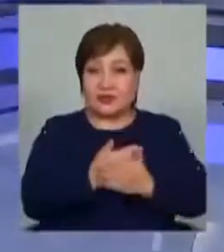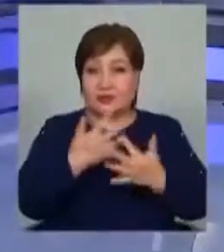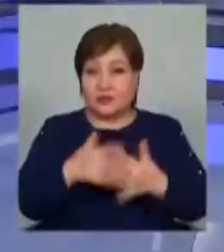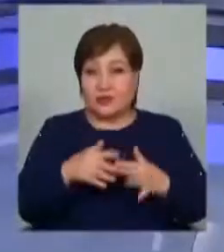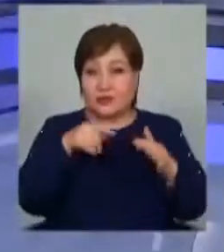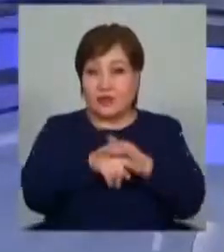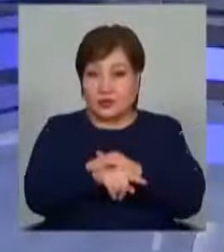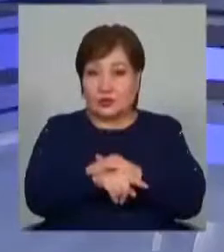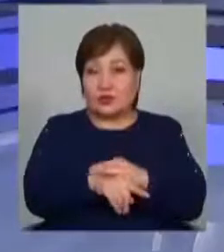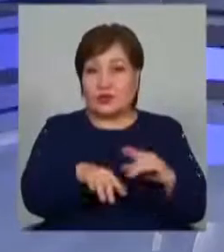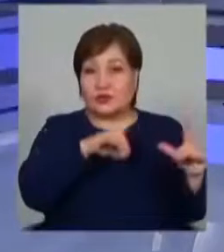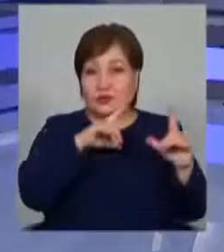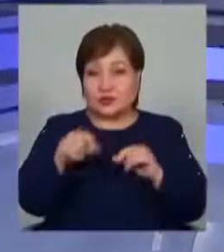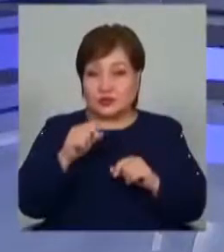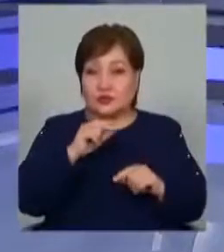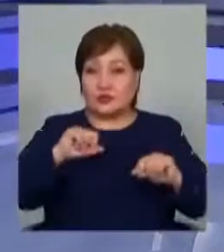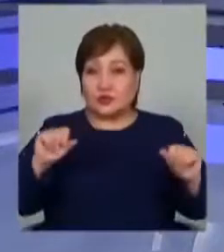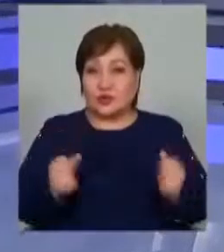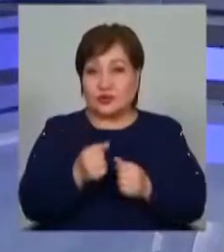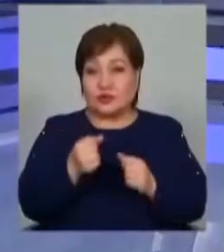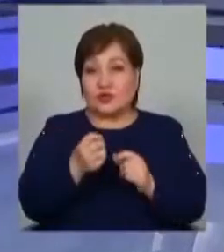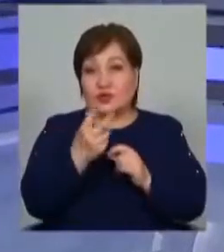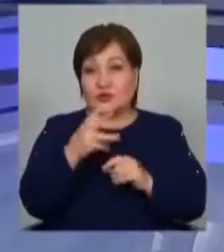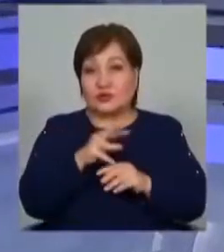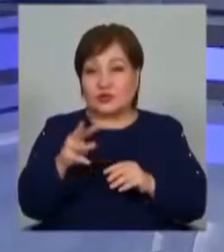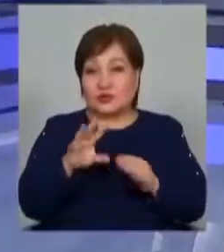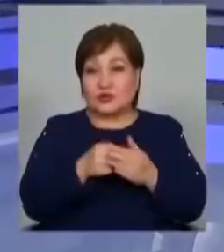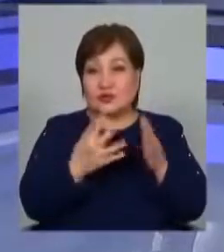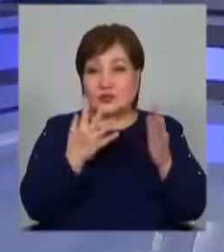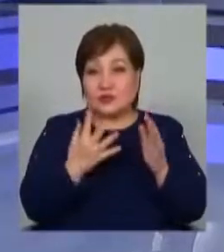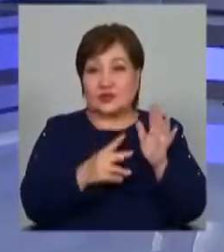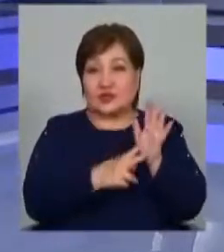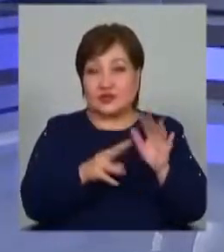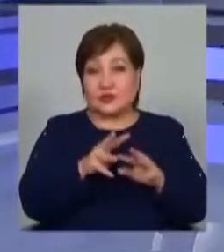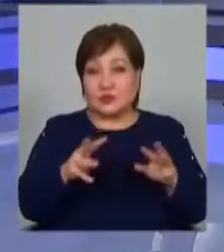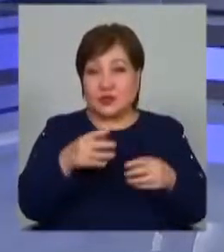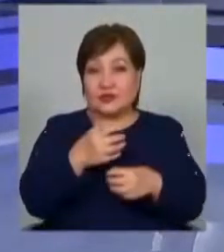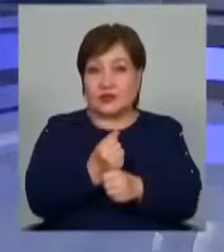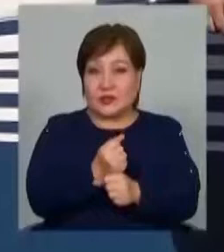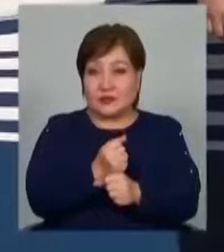жүріс жиілігі енді 13 минуттан 5-7 минутқа дейін қысқармақ. Толығырақ тілші тарқатсын.